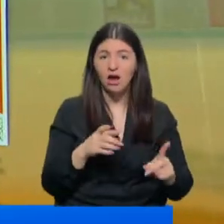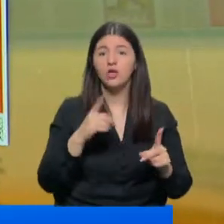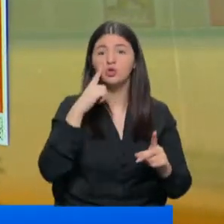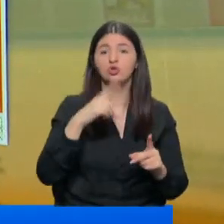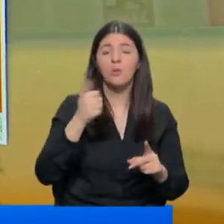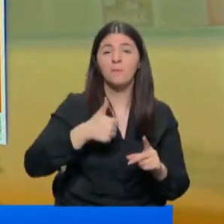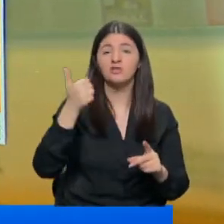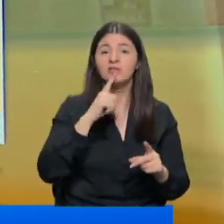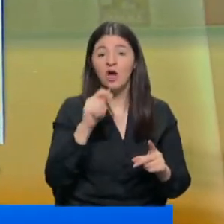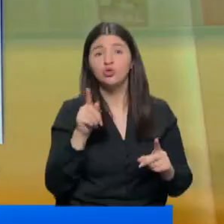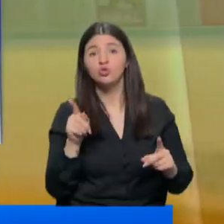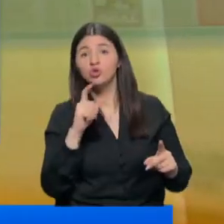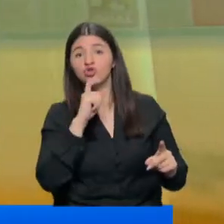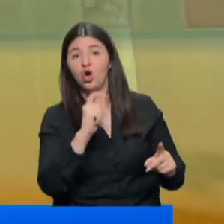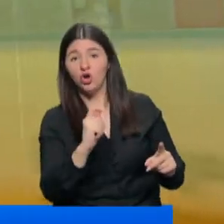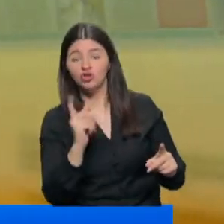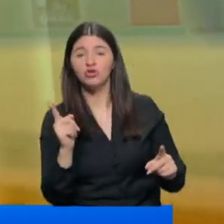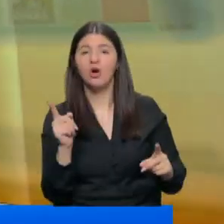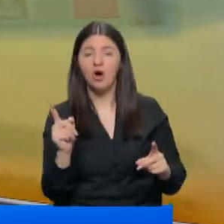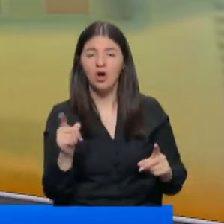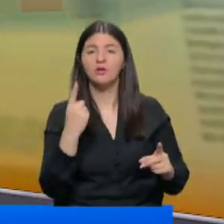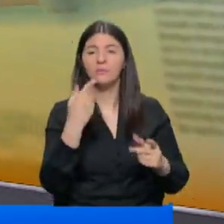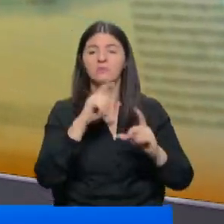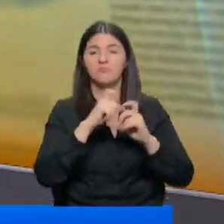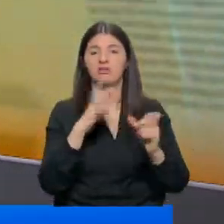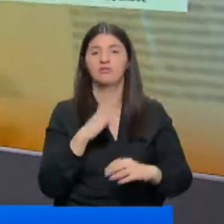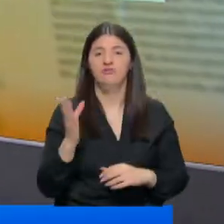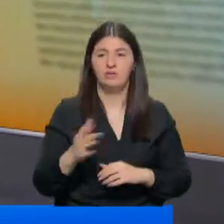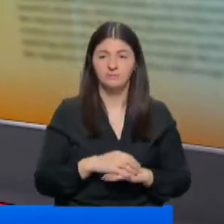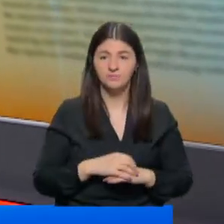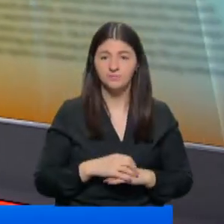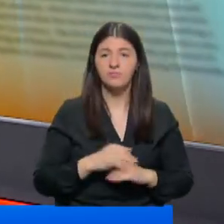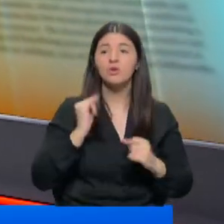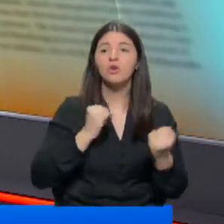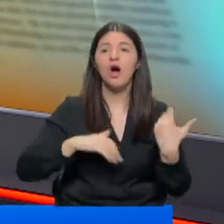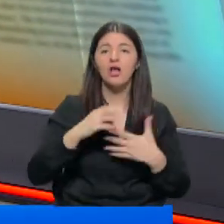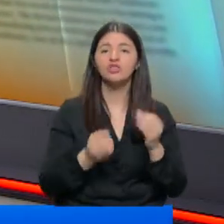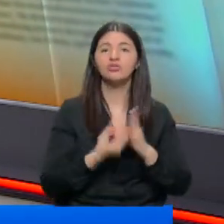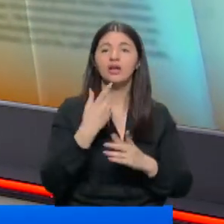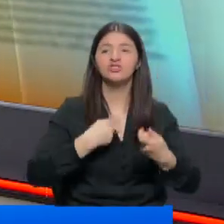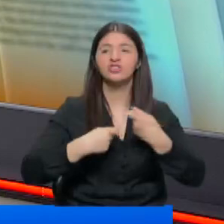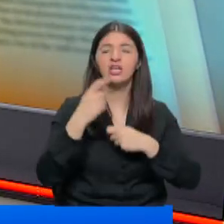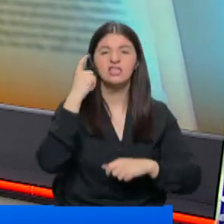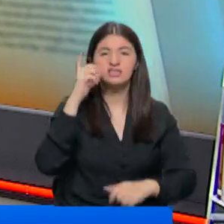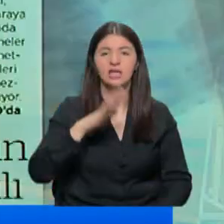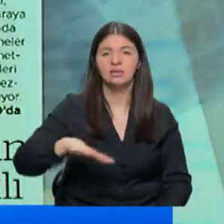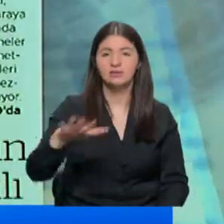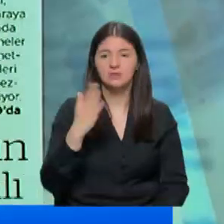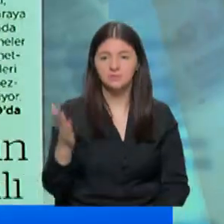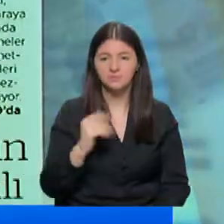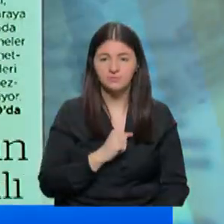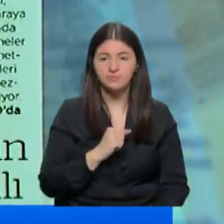Cumhurbaşkanı sözcüsünün verdiği manşetler var kadar bir gün felaket yaratan şirket zihniyet